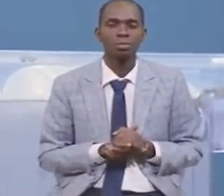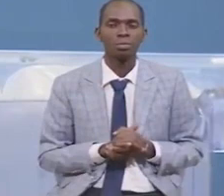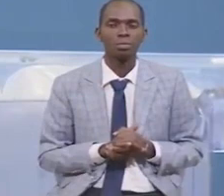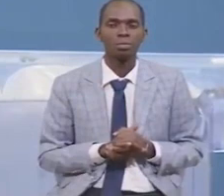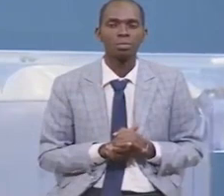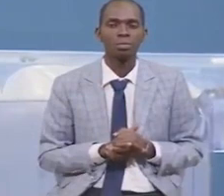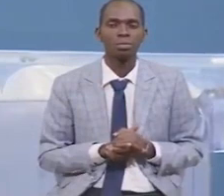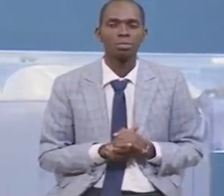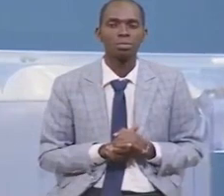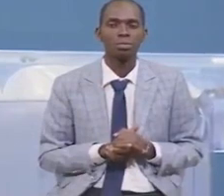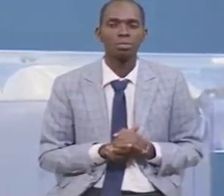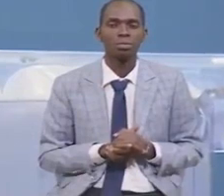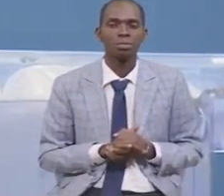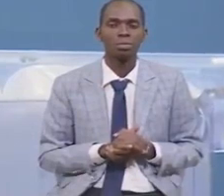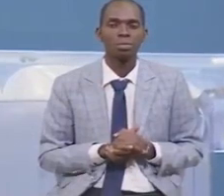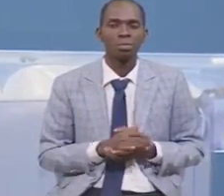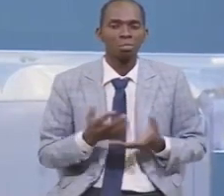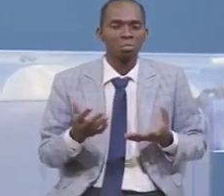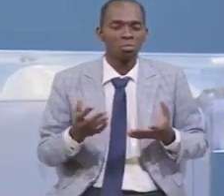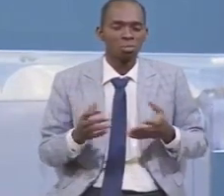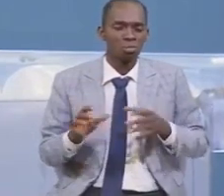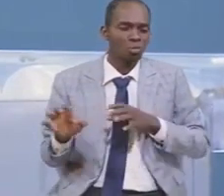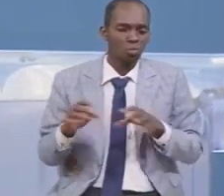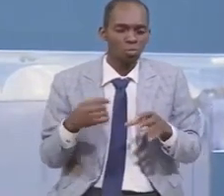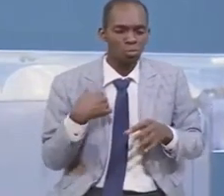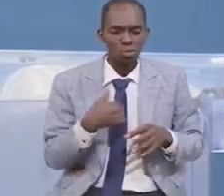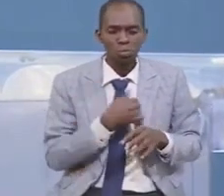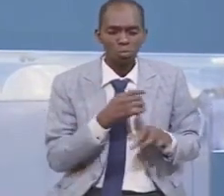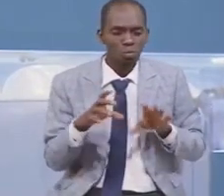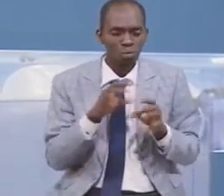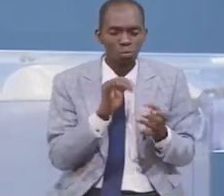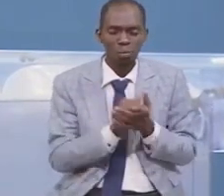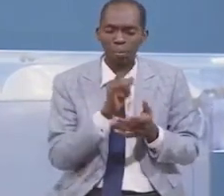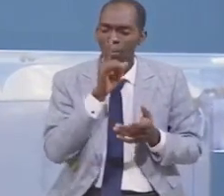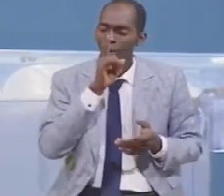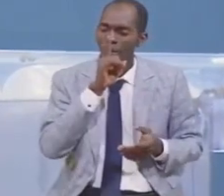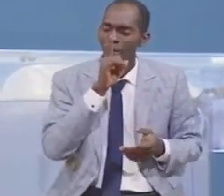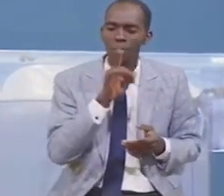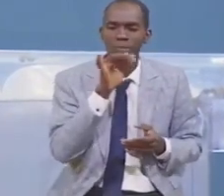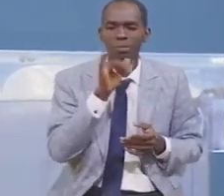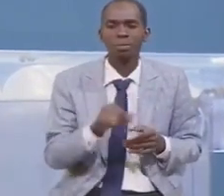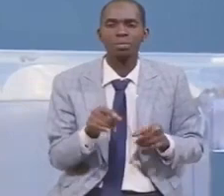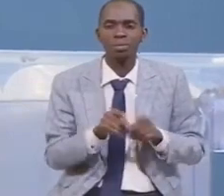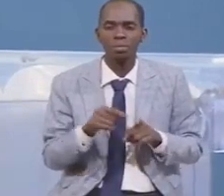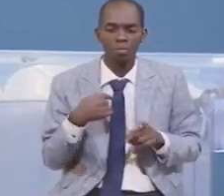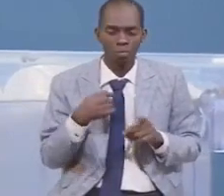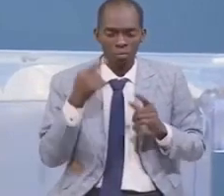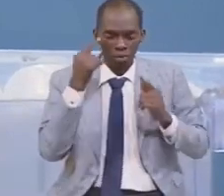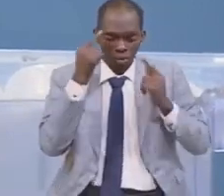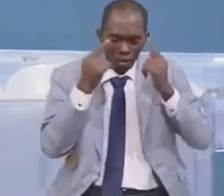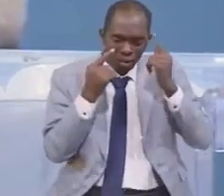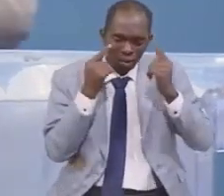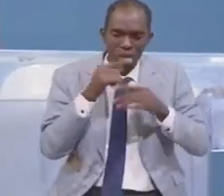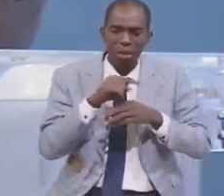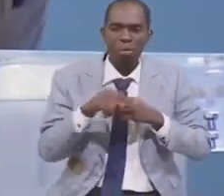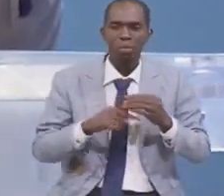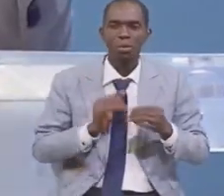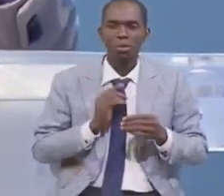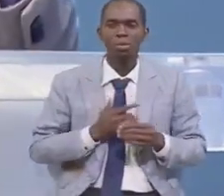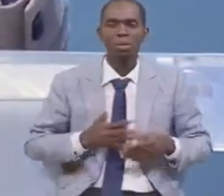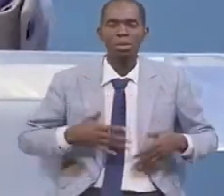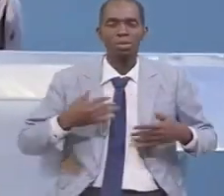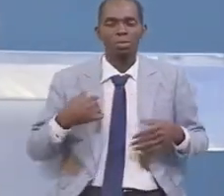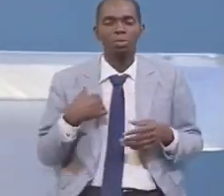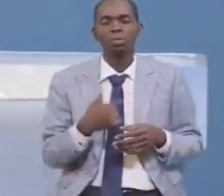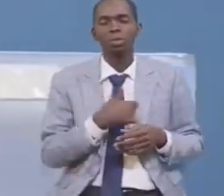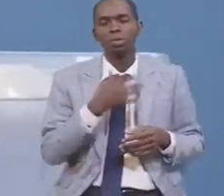ఉండండి. Do we do that really? నిజంగా అలా చేయగలమా? As we think about our lives, మన జీవితాలు యోచిస్తే, we know the